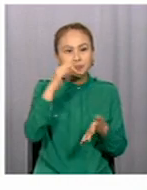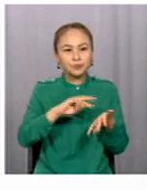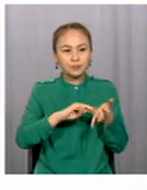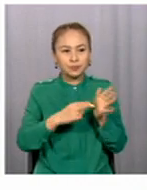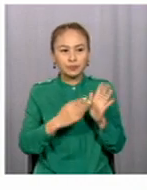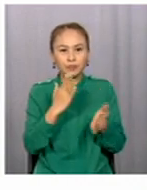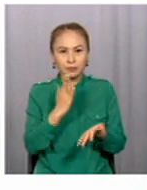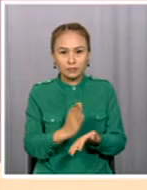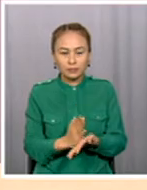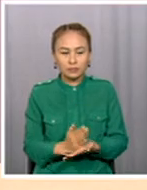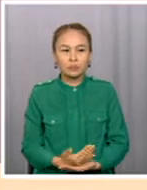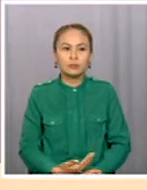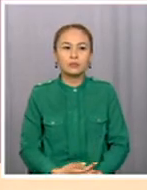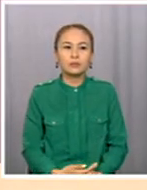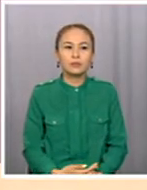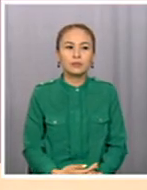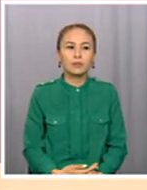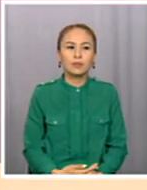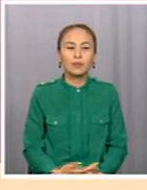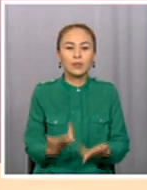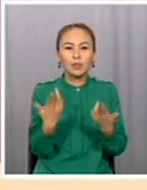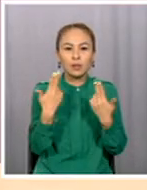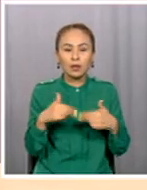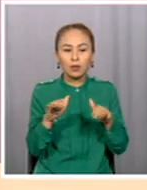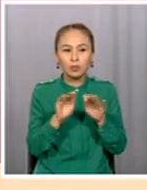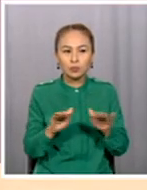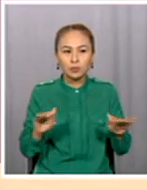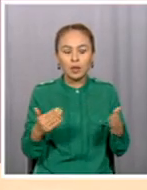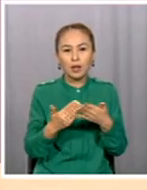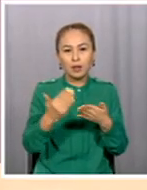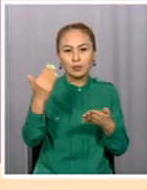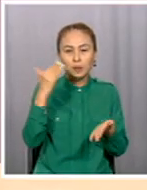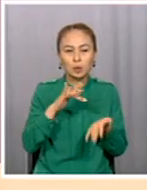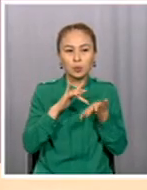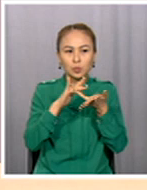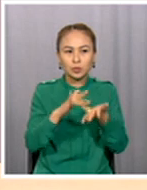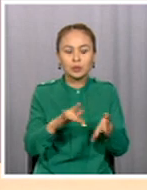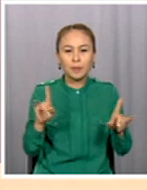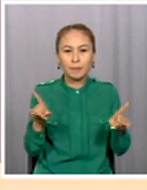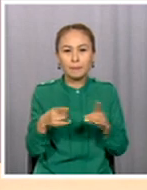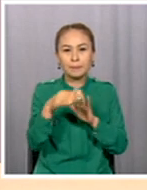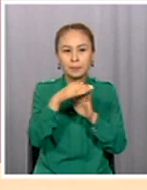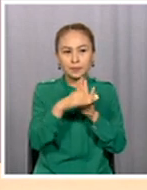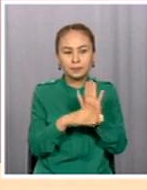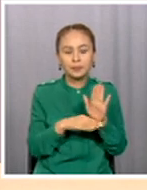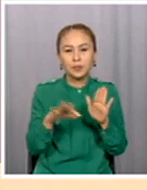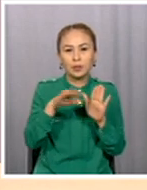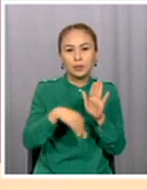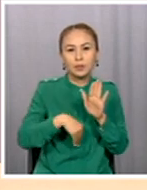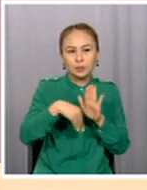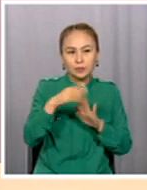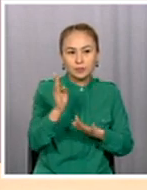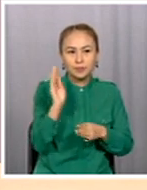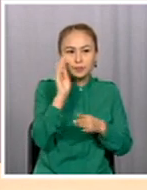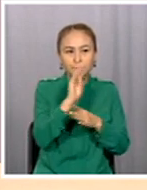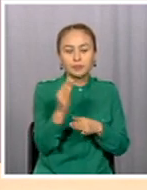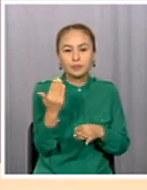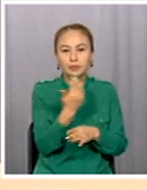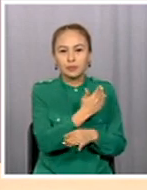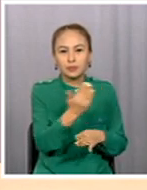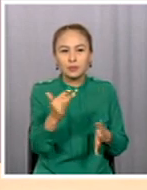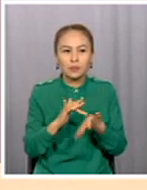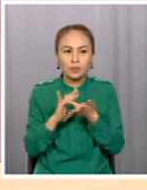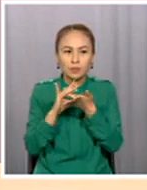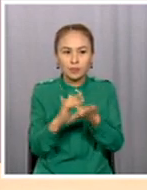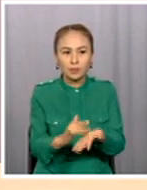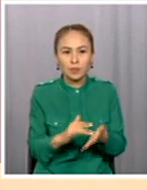ме? Иә, оқушылар, алдымен туристік бағытты жоспарлаудан бастаған жөн. Ал сендер туристік